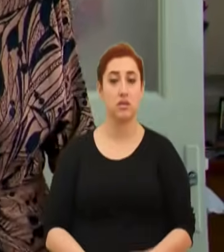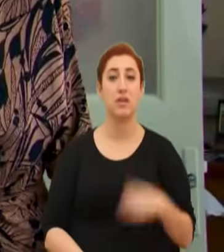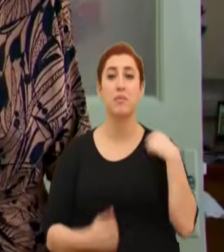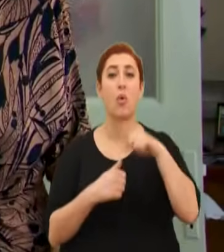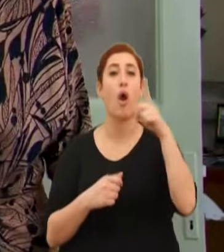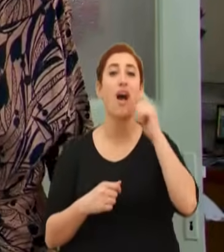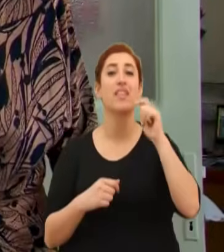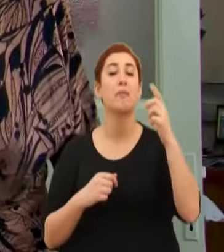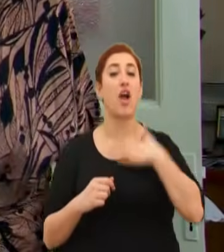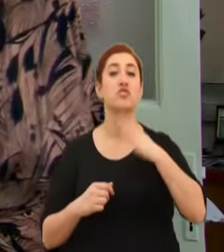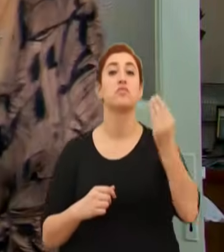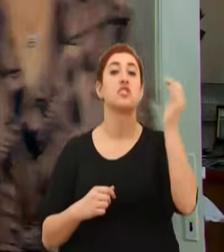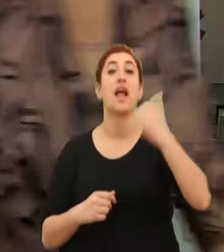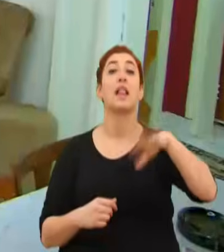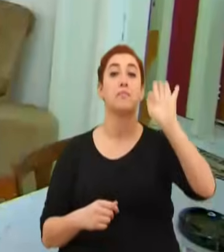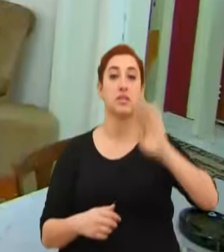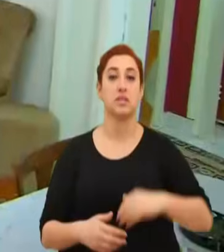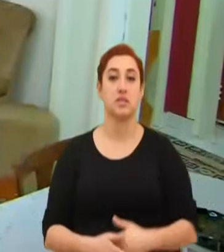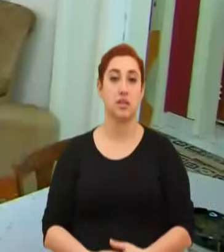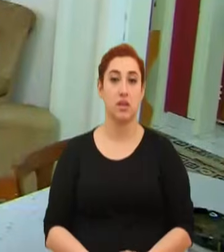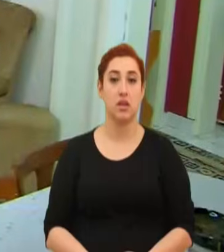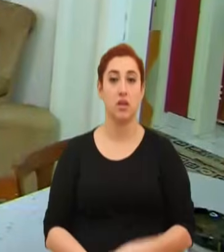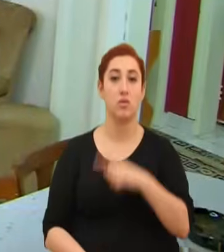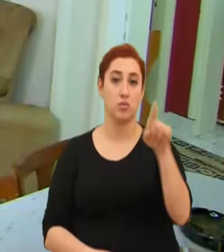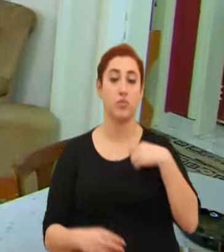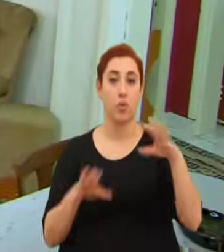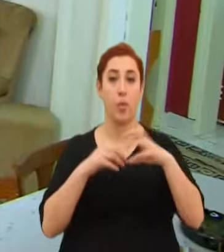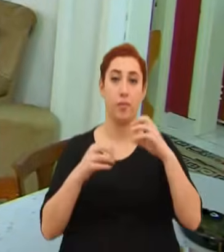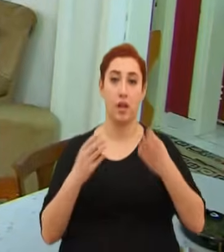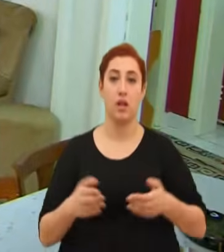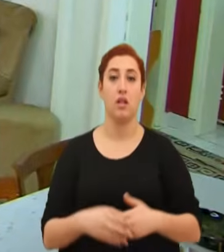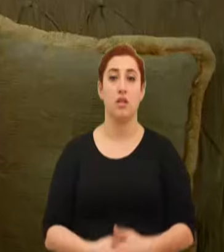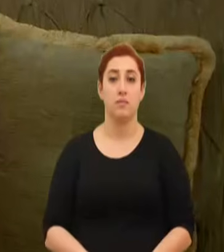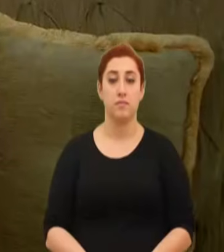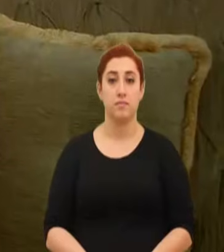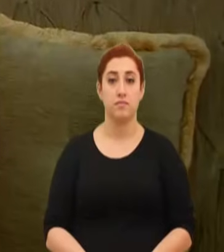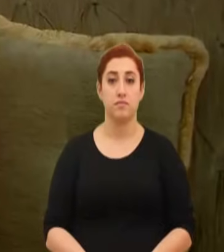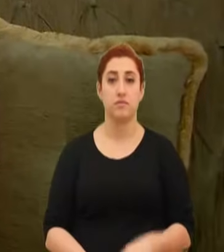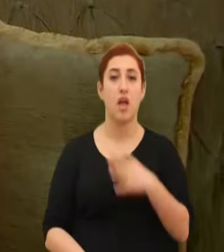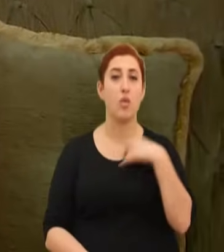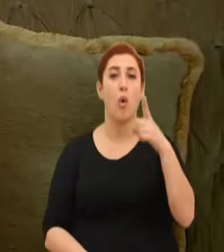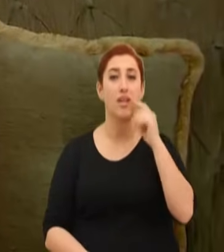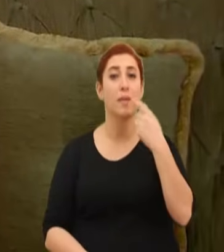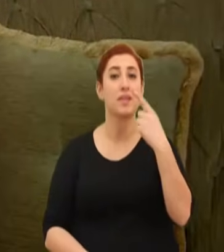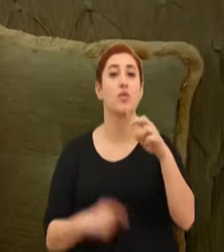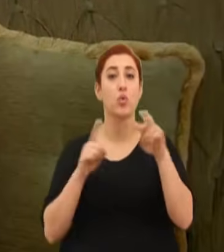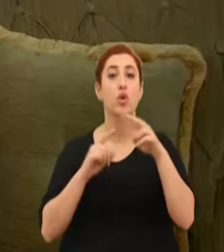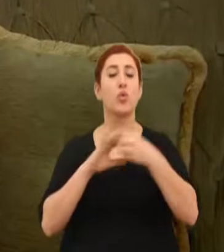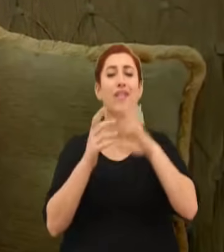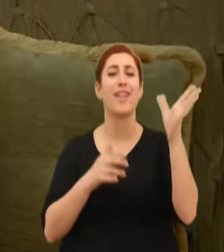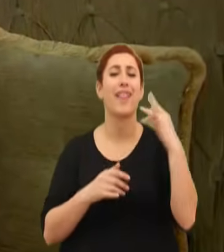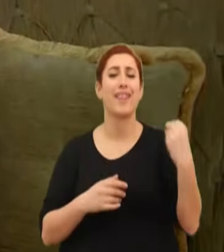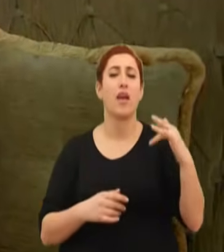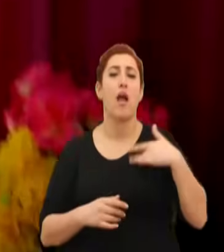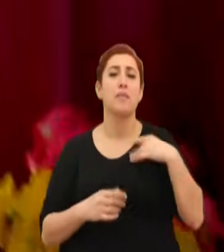Bir daha o adamla karşıma çıkmasınlar. Şunları da bir toplayalım. Anne o adam dediğin Nurhan dünyanın